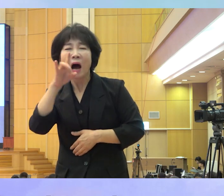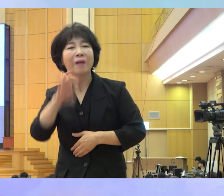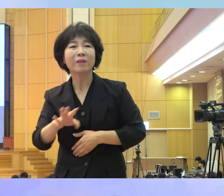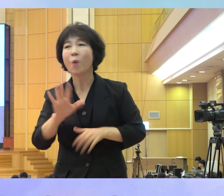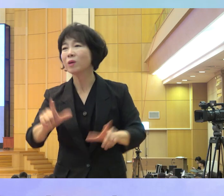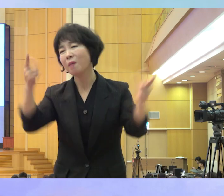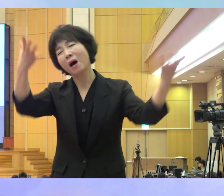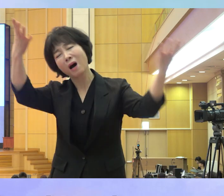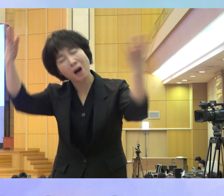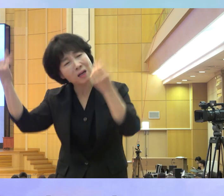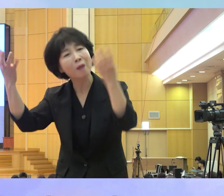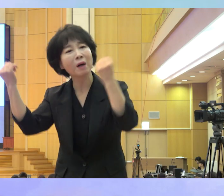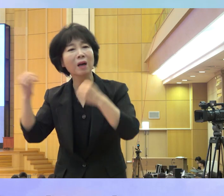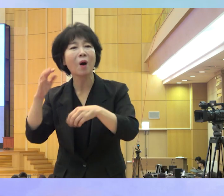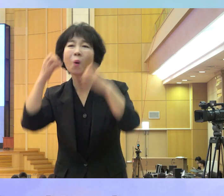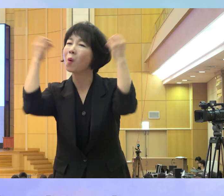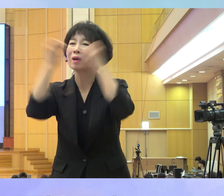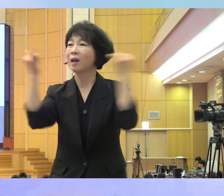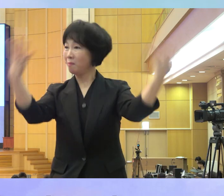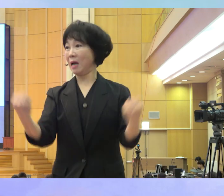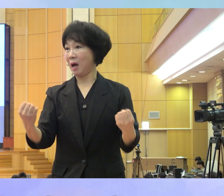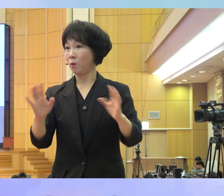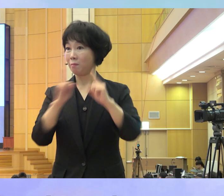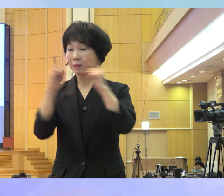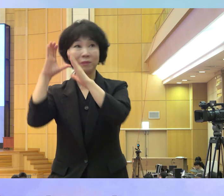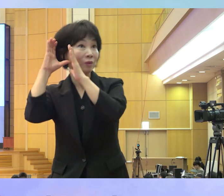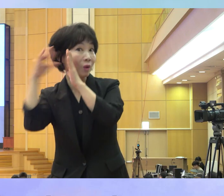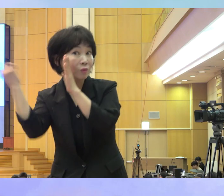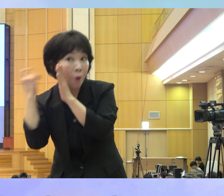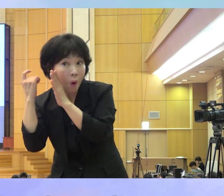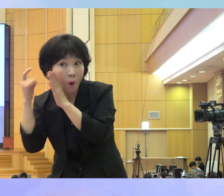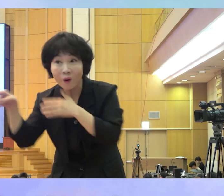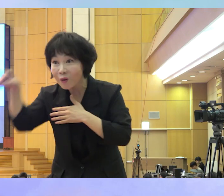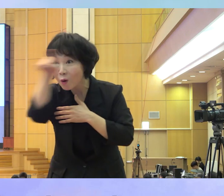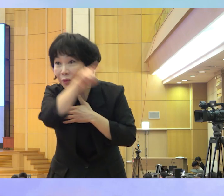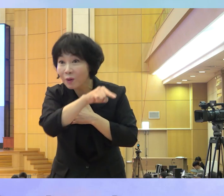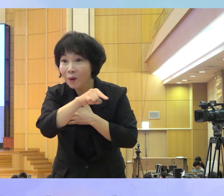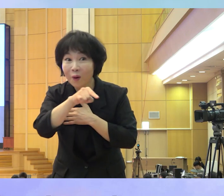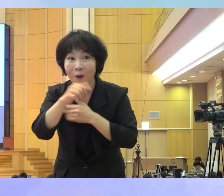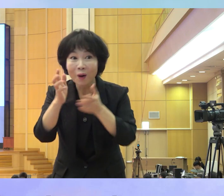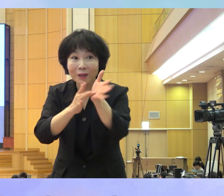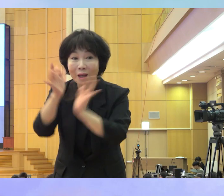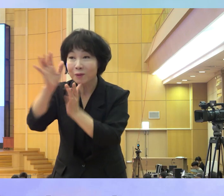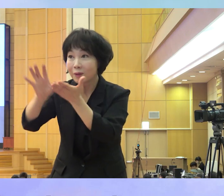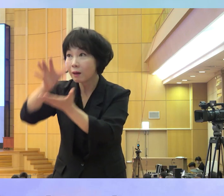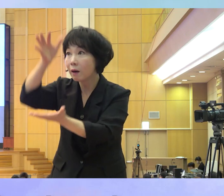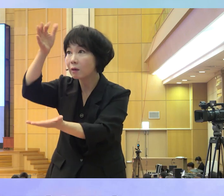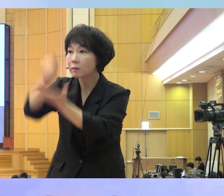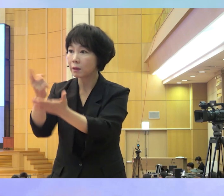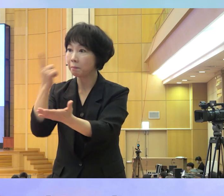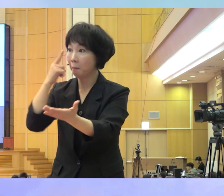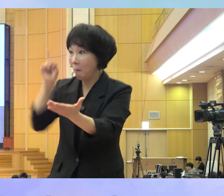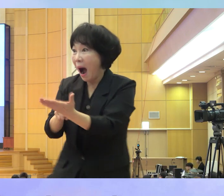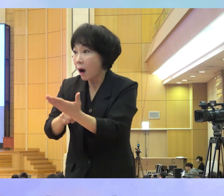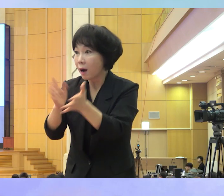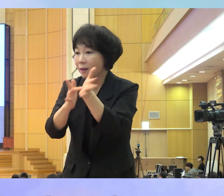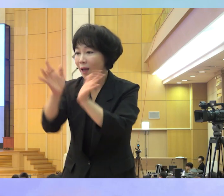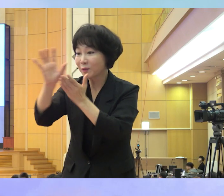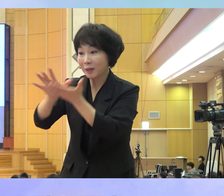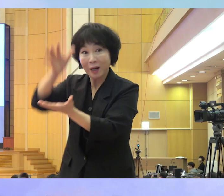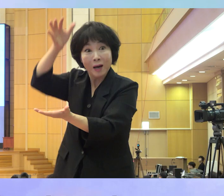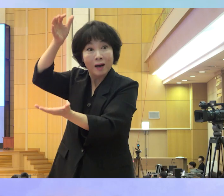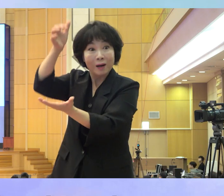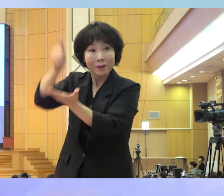너무 많아요. 오늘 말씀을 통해서 여러분들은 그리스도를 발견하고 예수